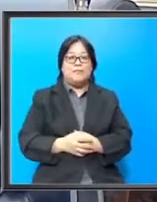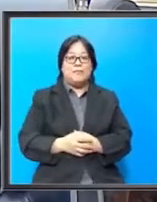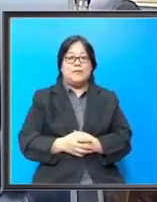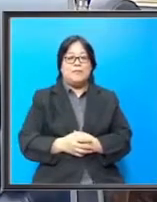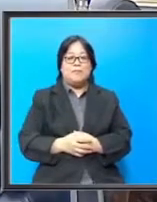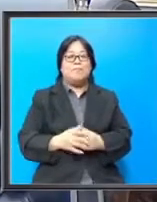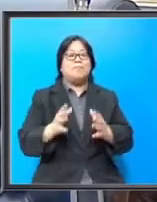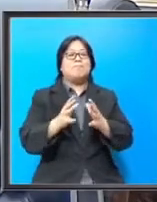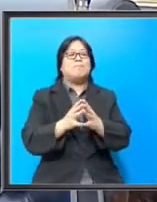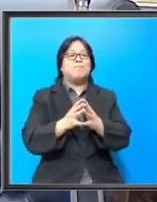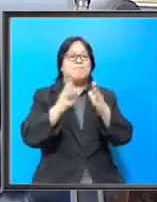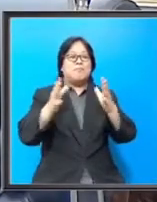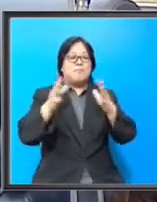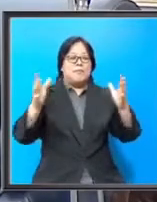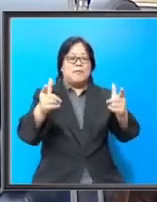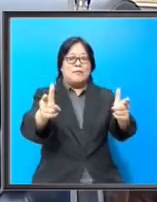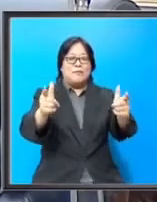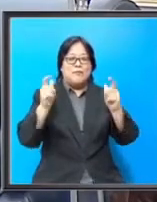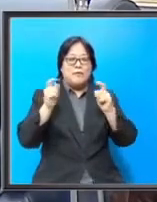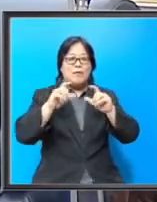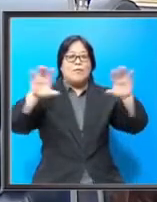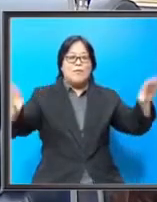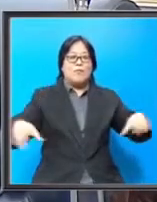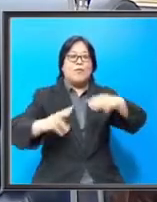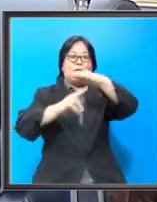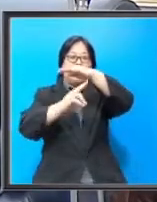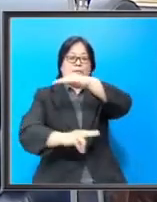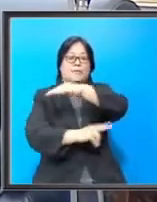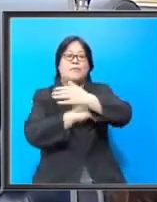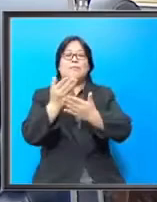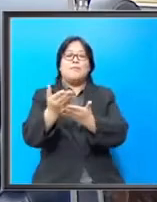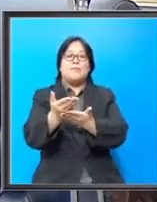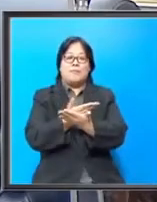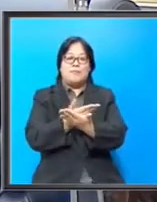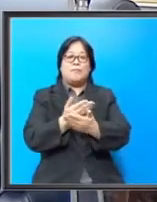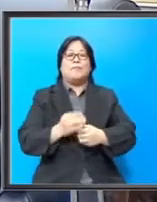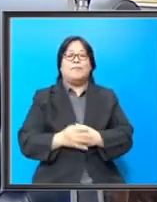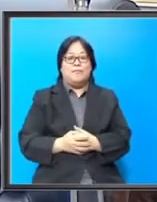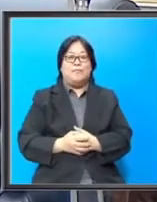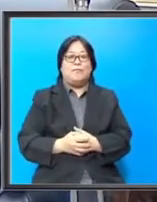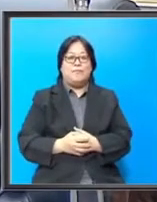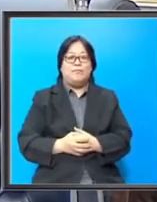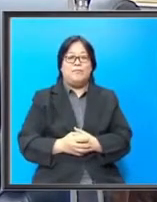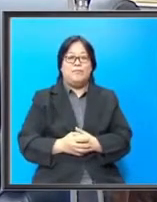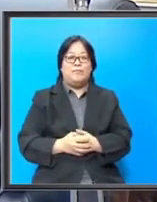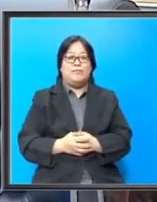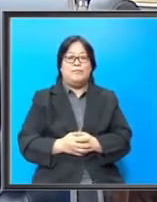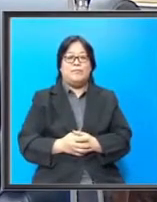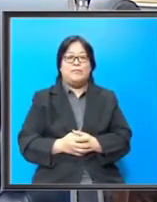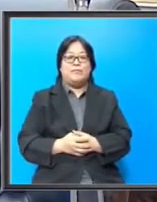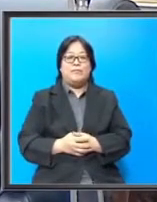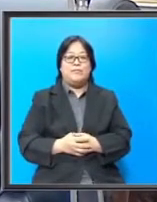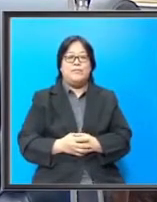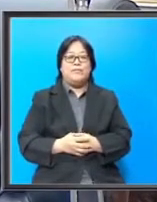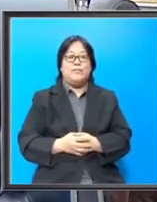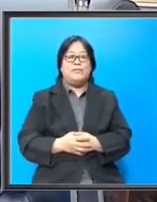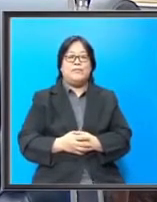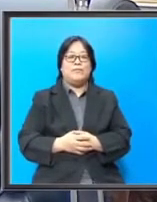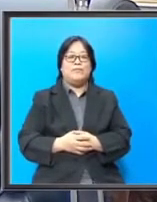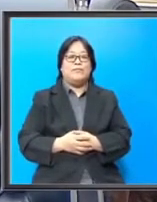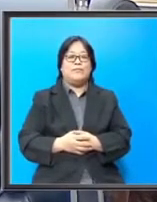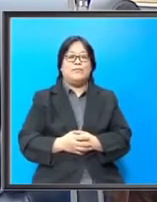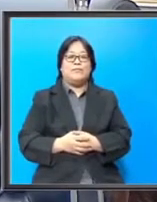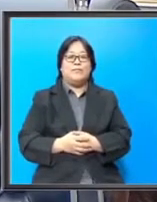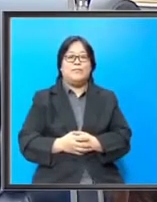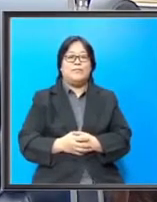ah besarkan segera dibuat jembatan yang baru supaya er Hai arus